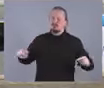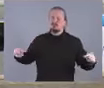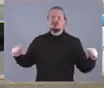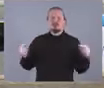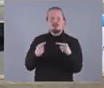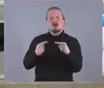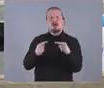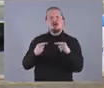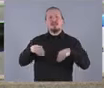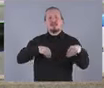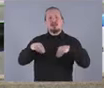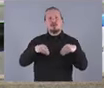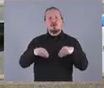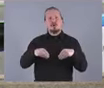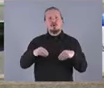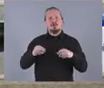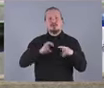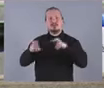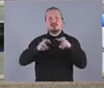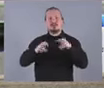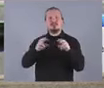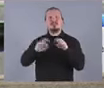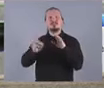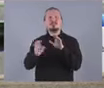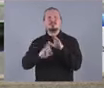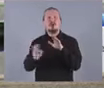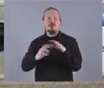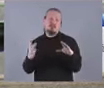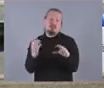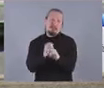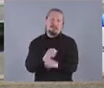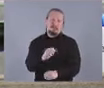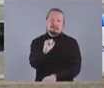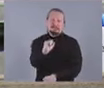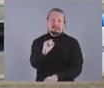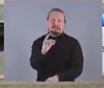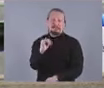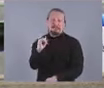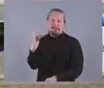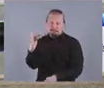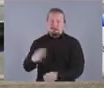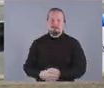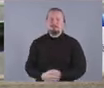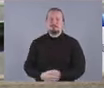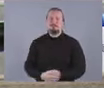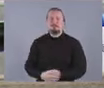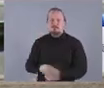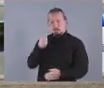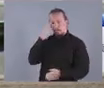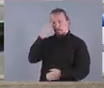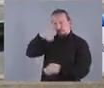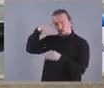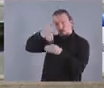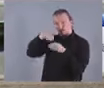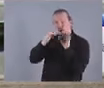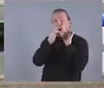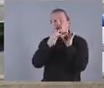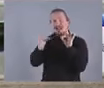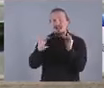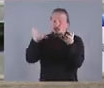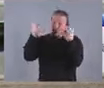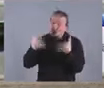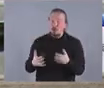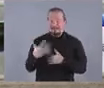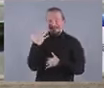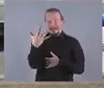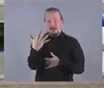infrastructures de transport le zit ce Z prévoit notamment la réalisation de cinq lignes en mode lourd de